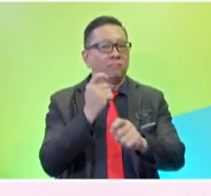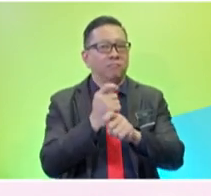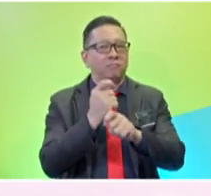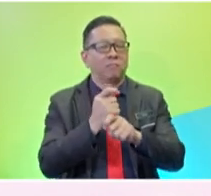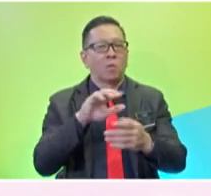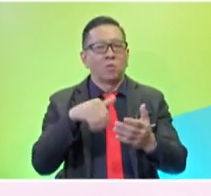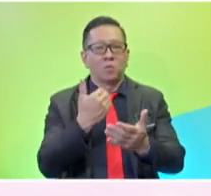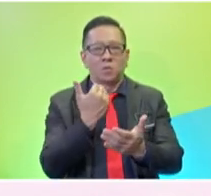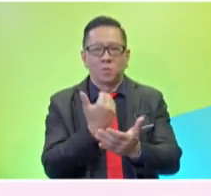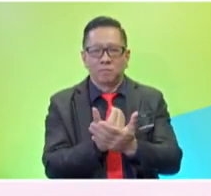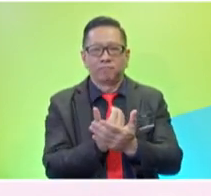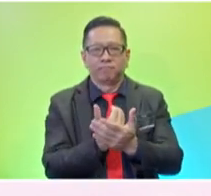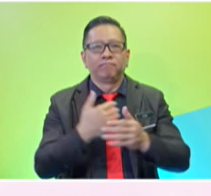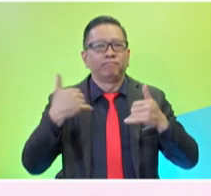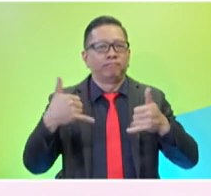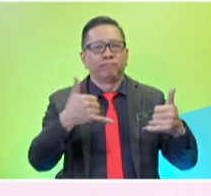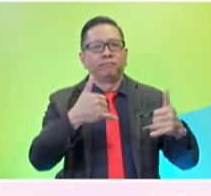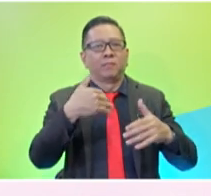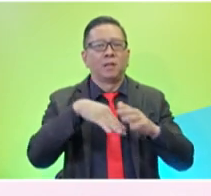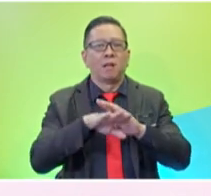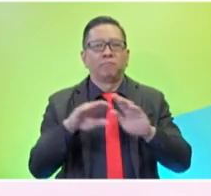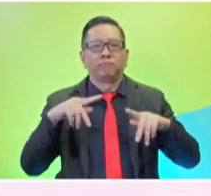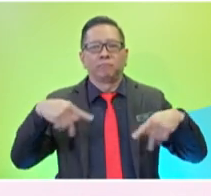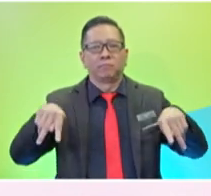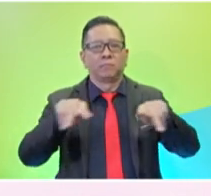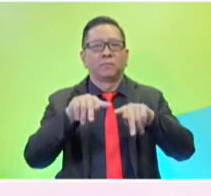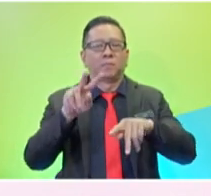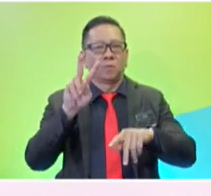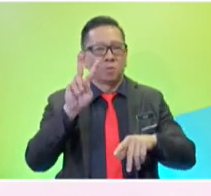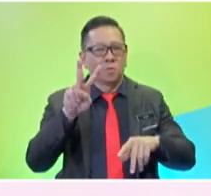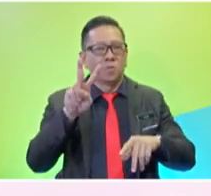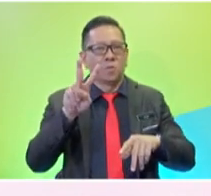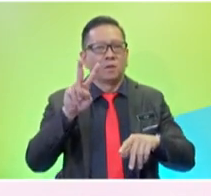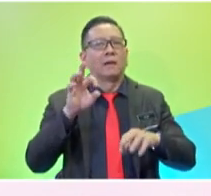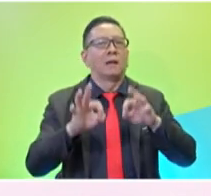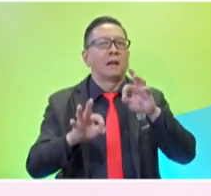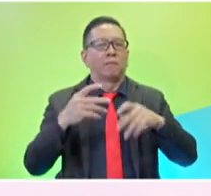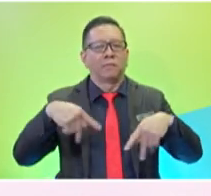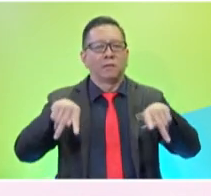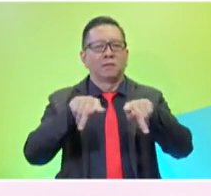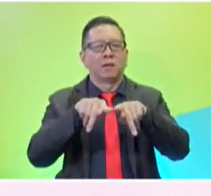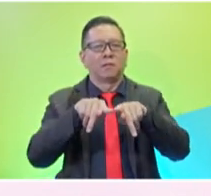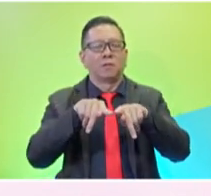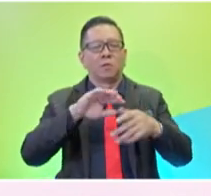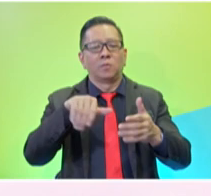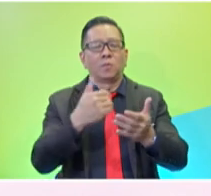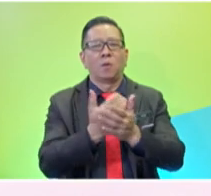pemain dalam dua pasukan Jika setiap pasukan mempunyai bilangan yang sama Wow